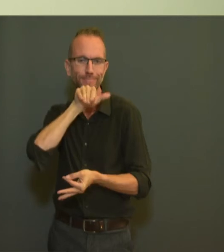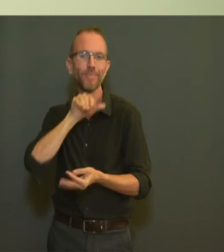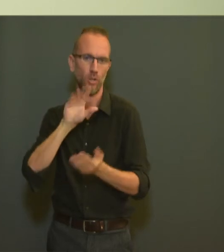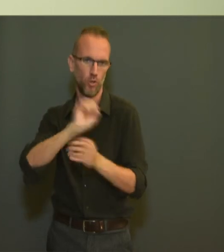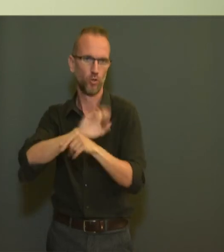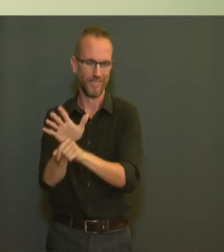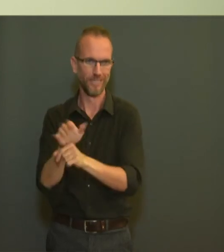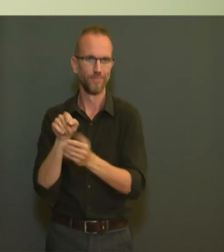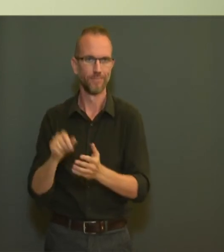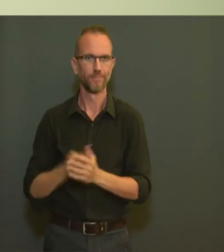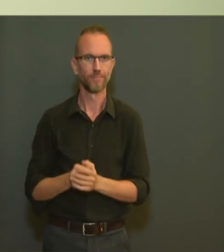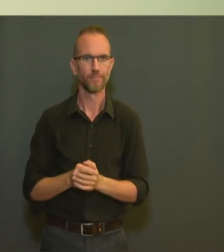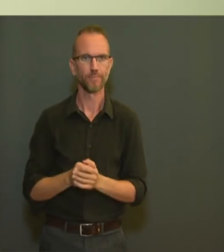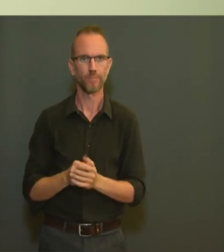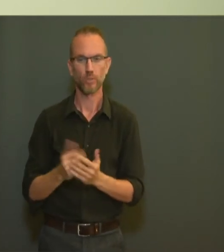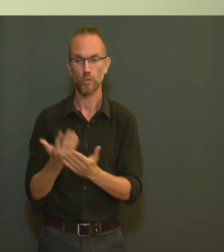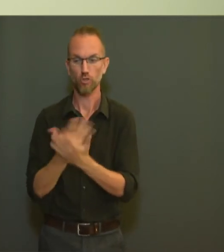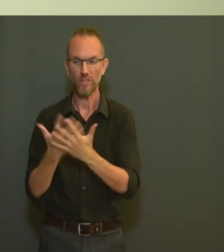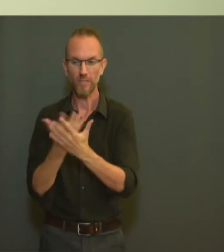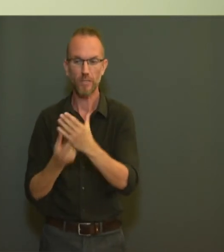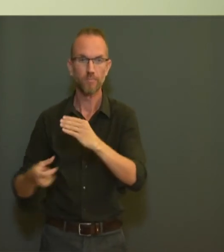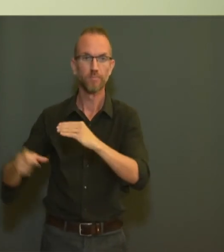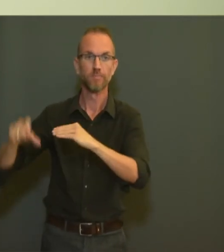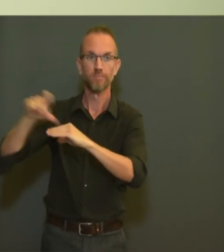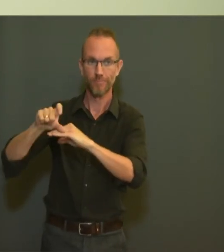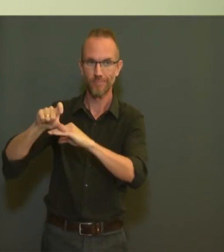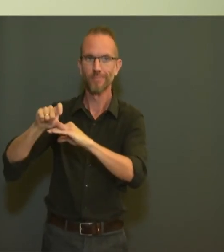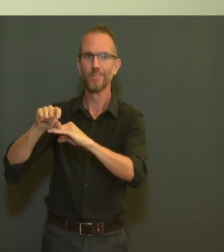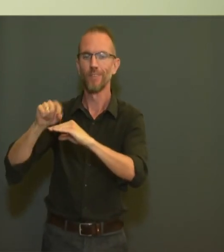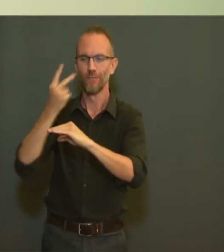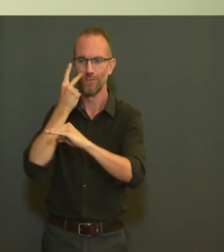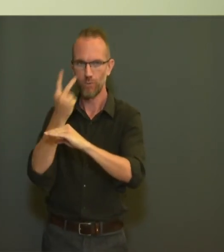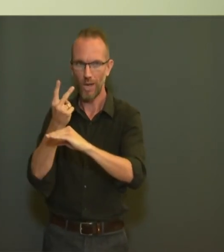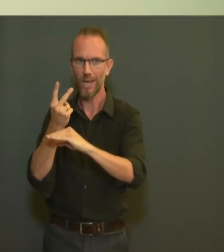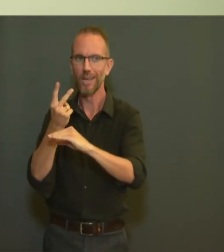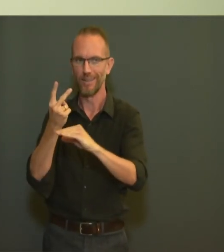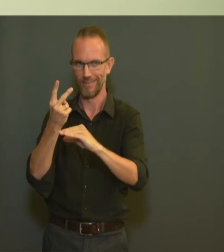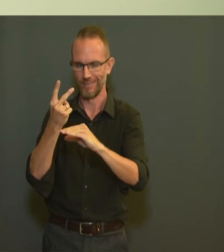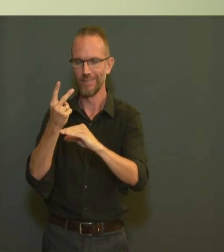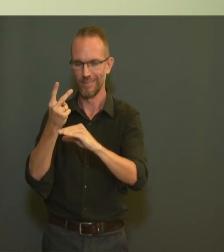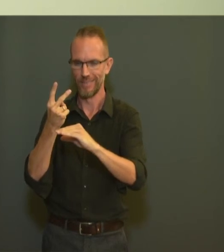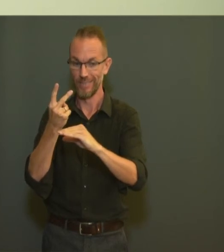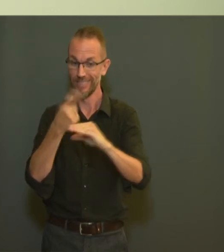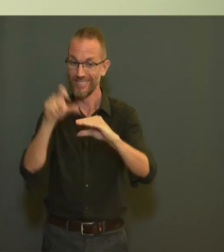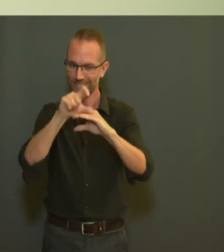vont servir pour établir le nombre de décès liés à la vague de chaleur.